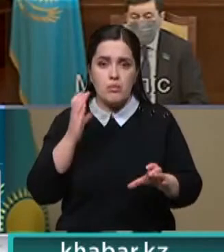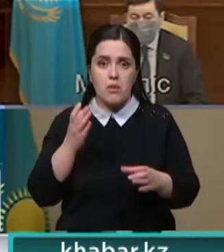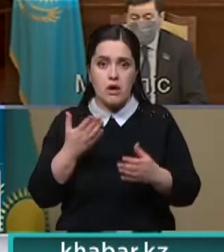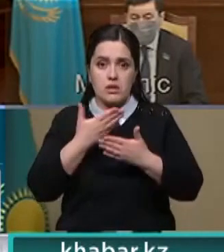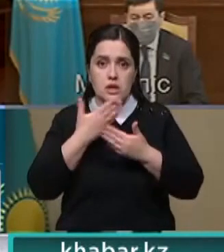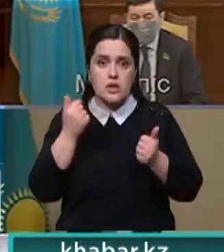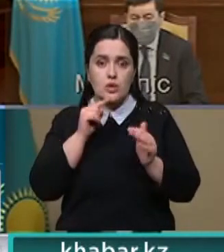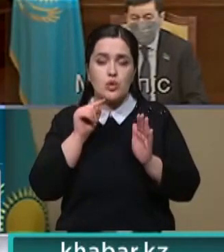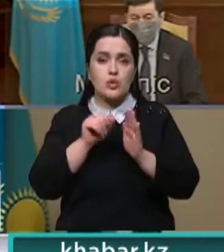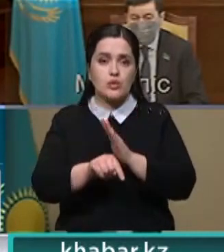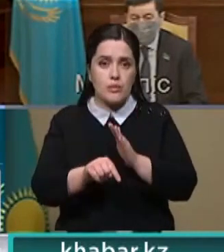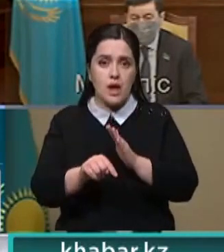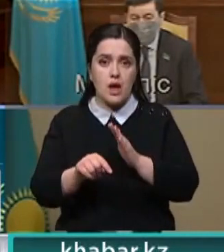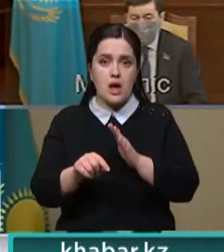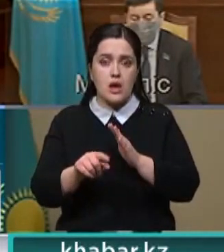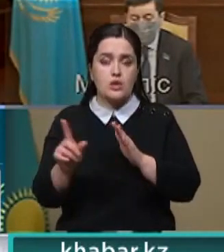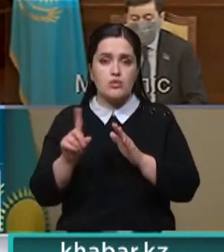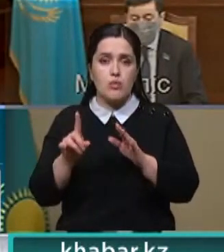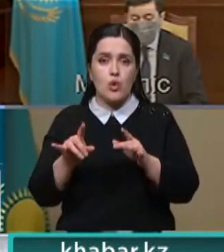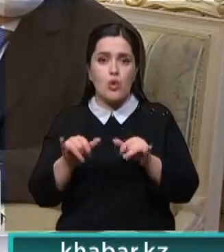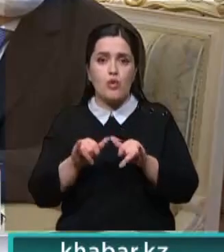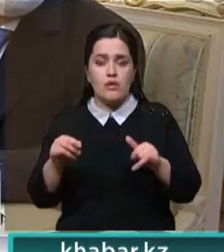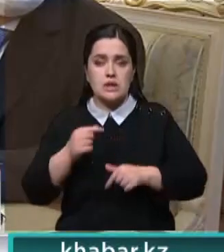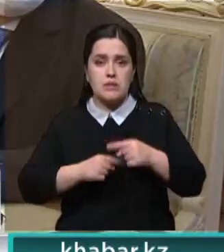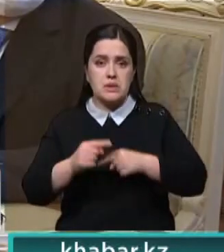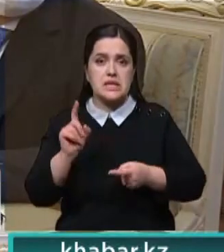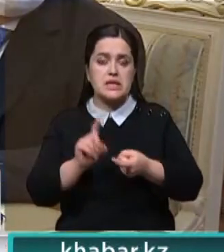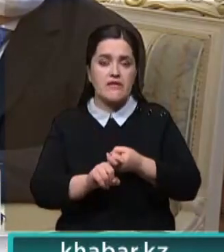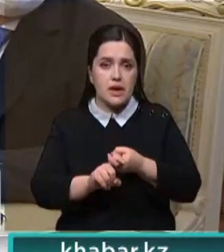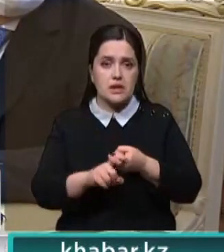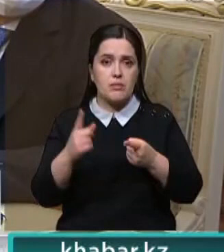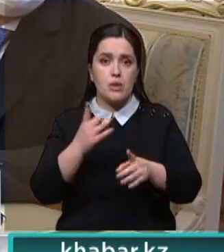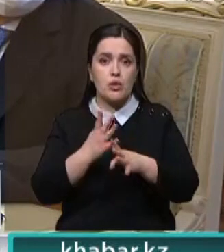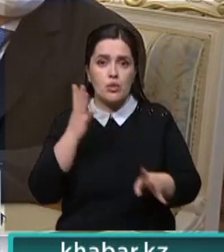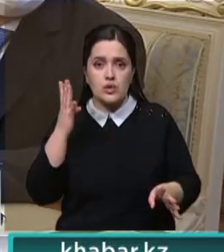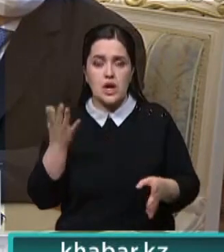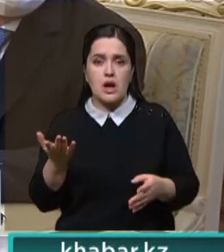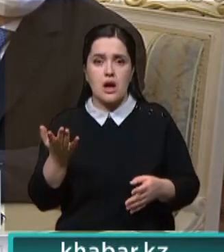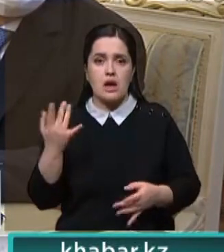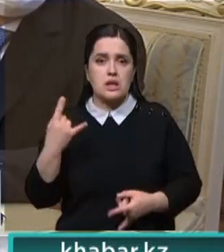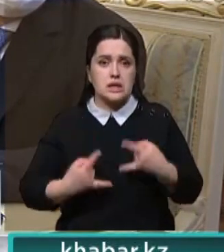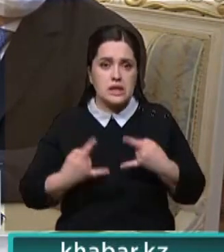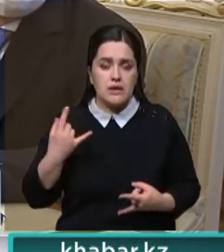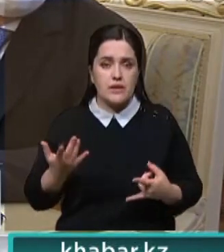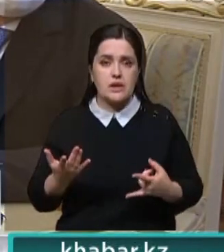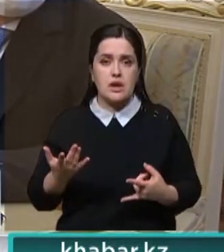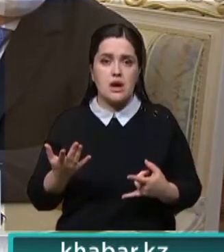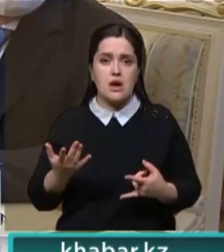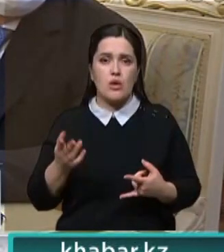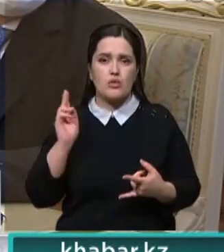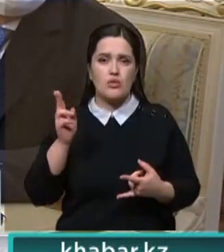чтобы масштабировать различные роды бизнеса, связанные в первую очередь с IDTV, с доступом